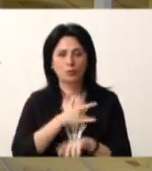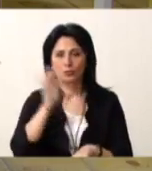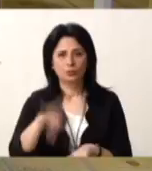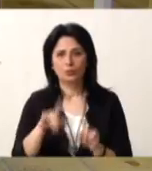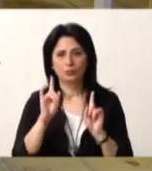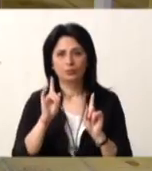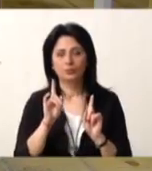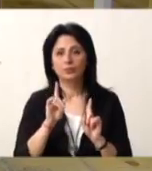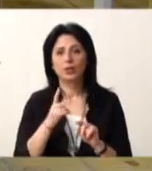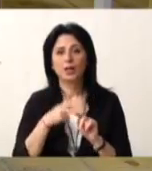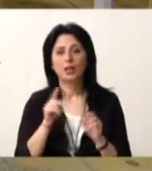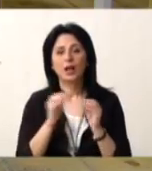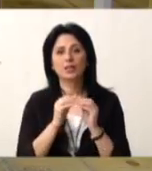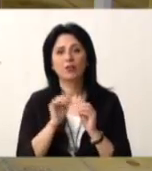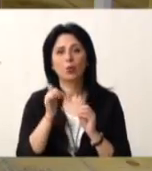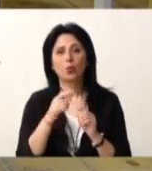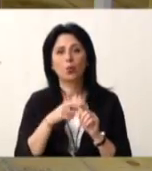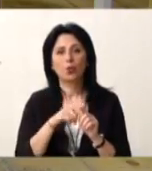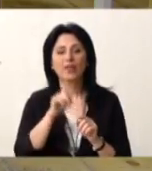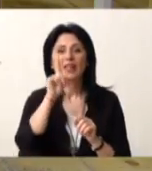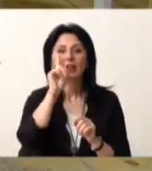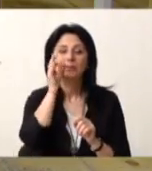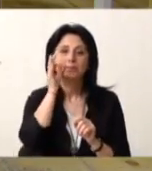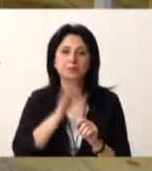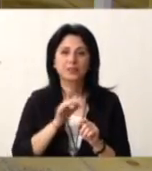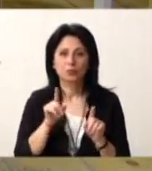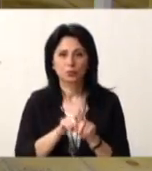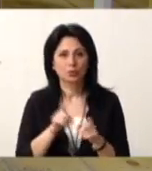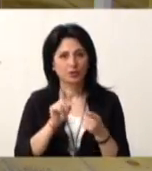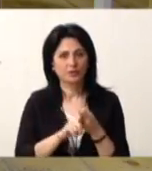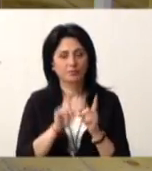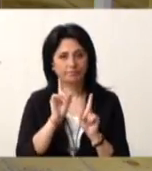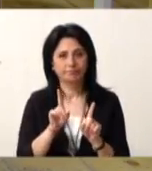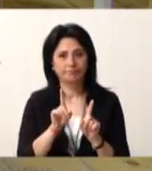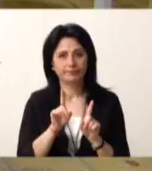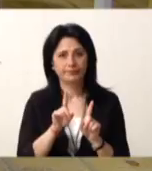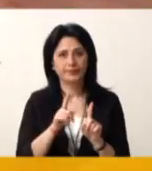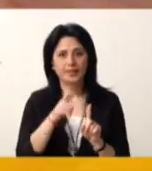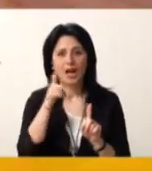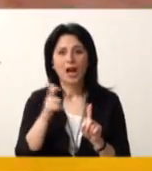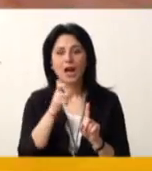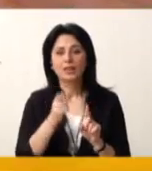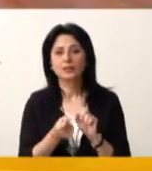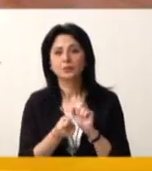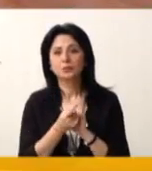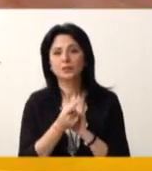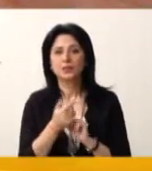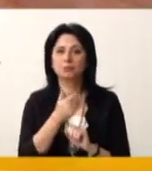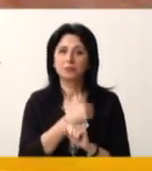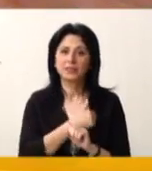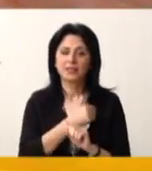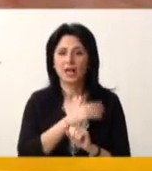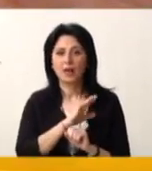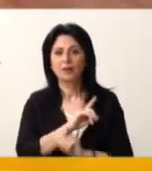კატეგორიულად მკაცრები ვართ. ისევე როგორც ძალიან ტკბილ პროდუქტებთან დაკავშირებით, იმიტომ რომ აირწარმოქმნა გვინდა თუ არ